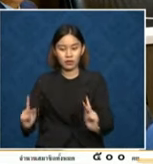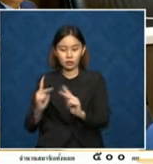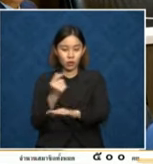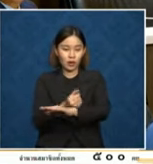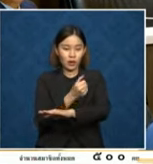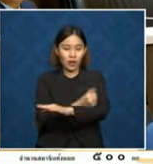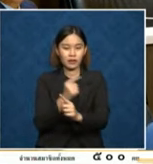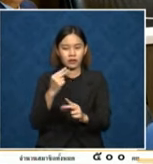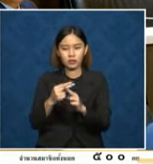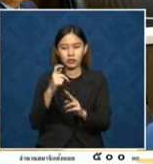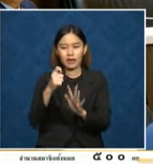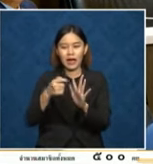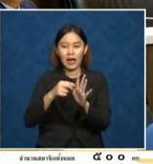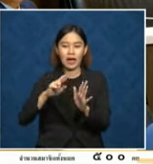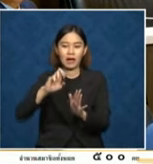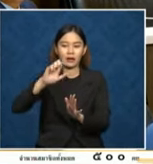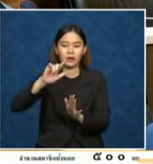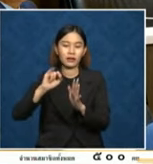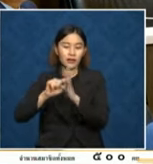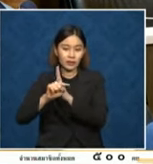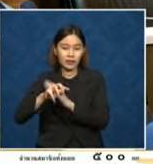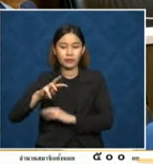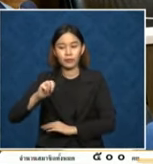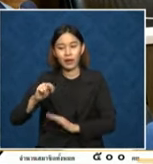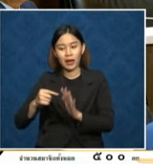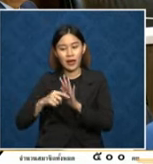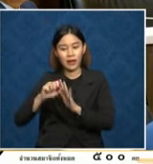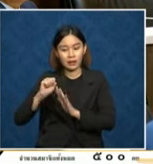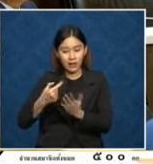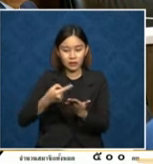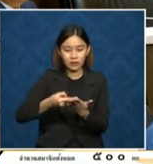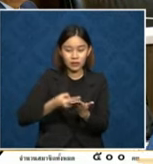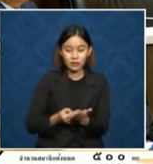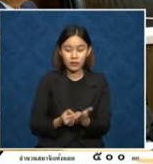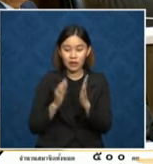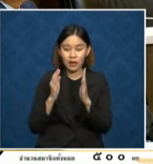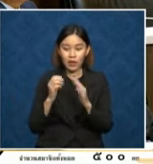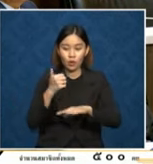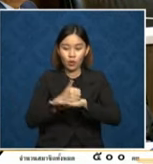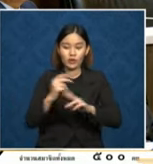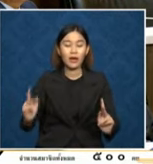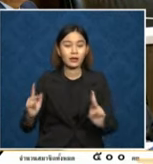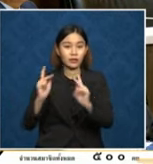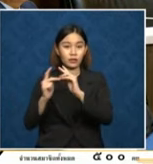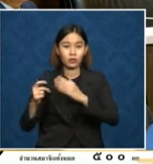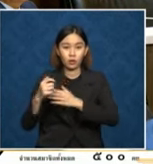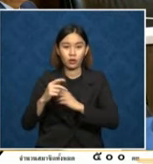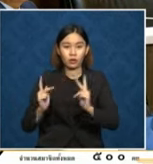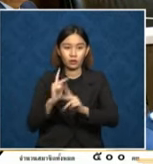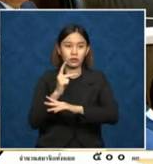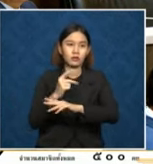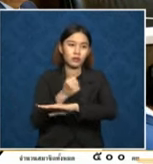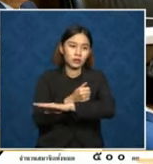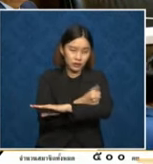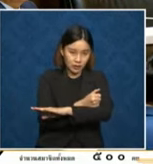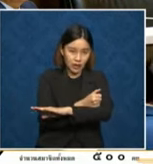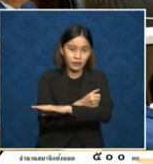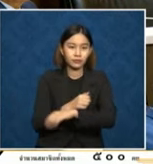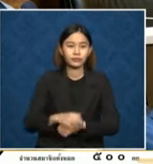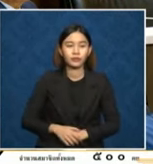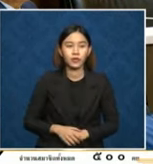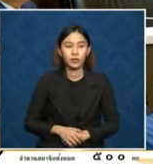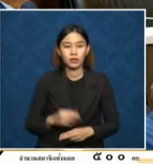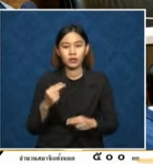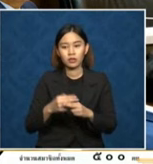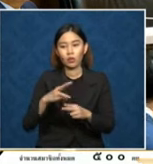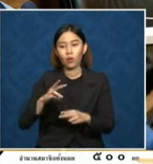นำโดยนายอารีไกรนารานะครับนายมนัสโกศลที่ปรึกษารัฐมนตรีนายธีรวิทย์วงเพชรที่ปรึกษารัฐมนตรีกระทรวงแรงงานและ